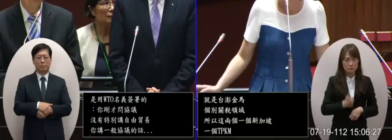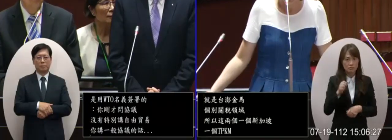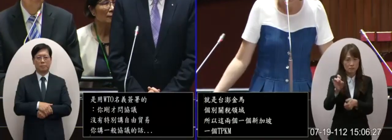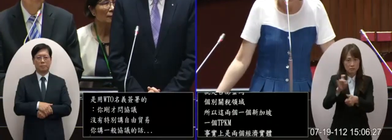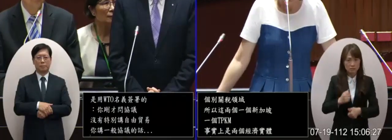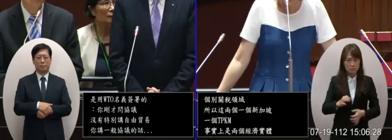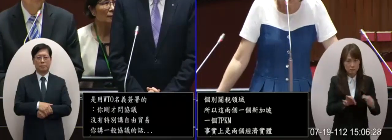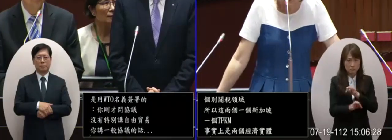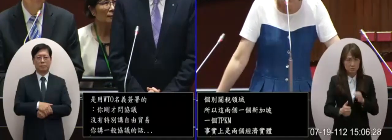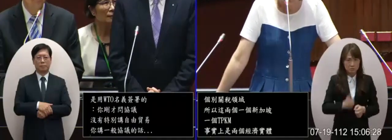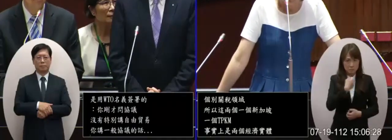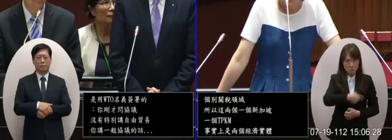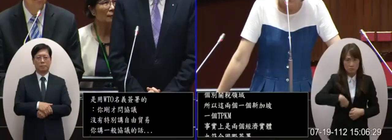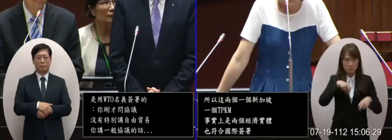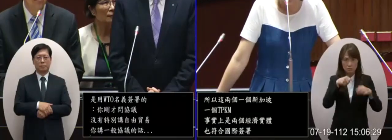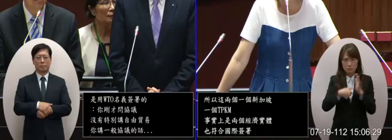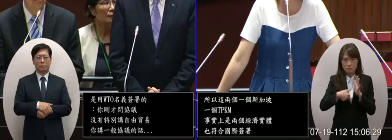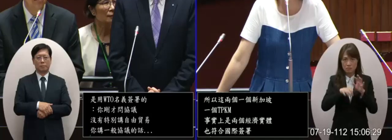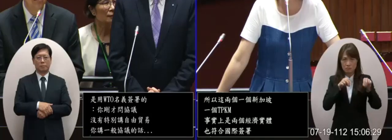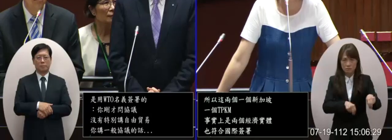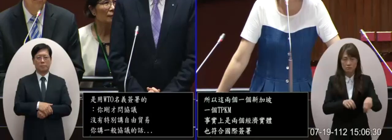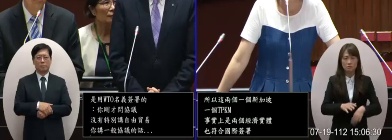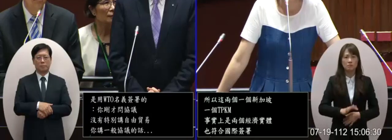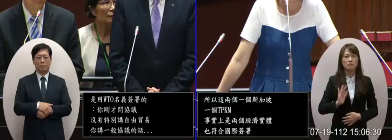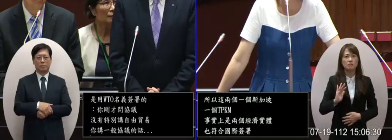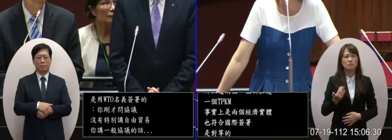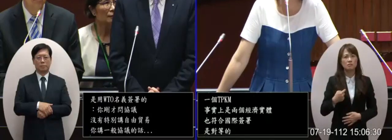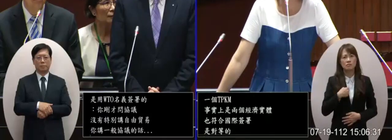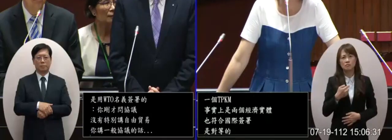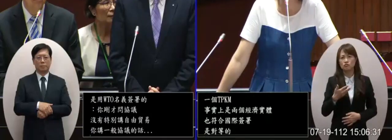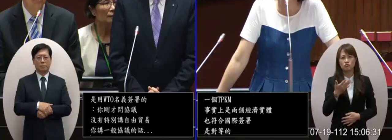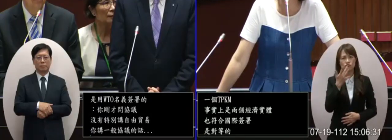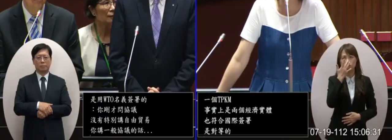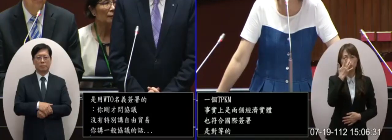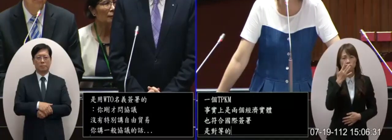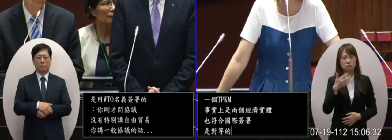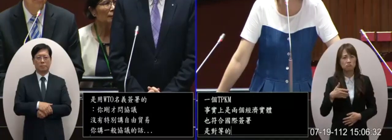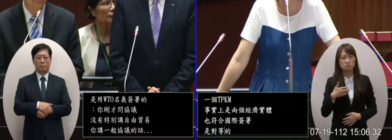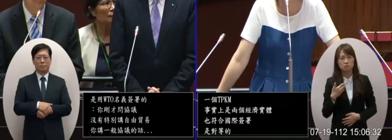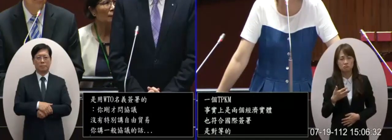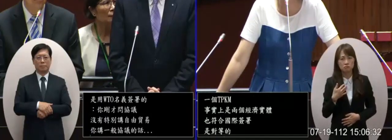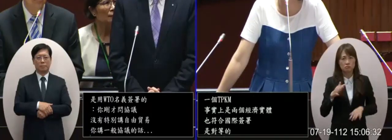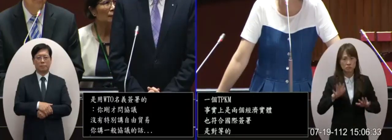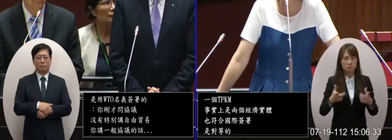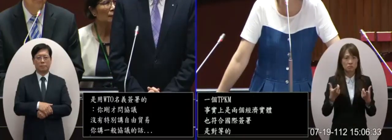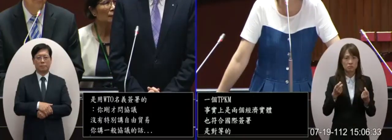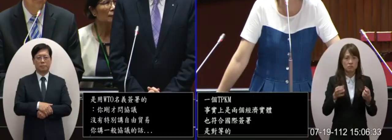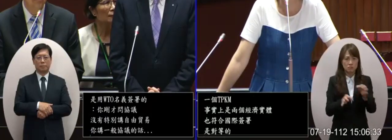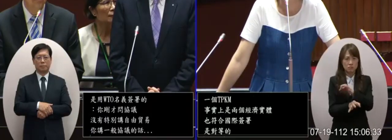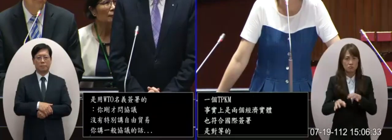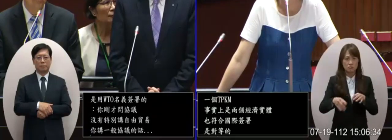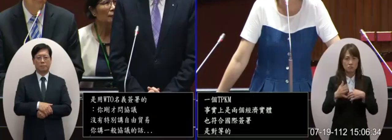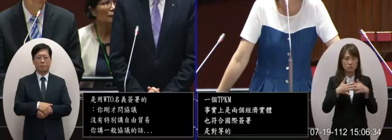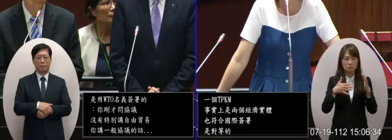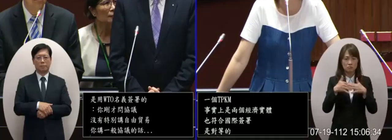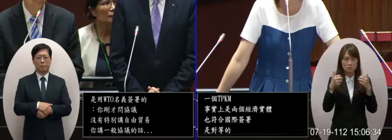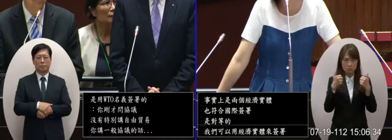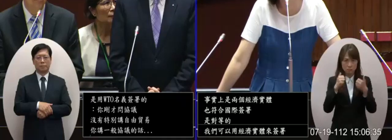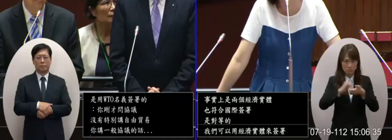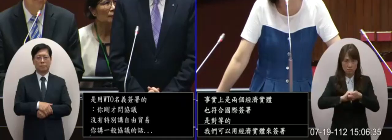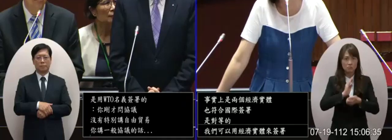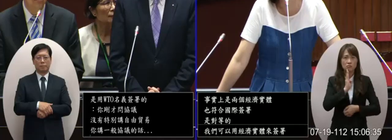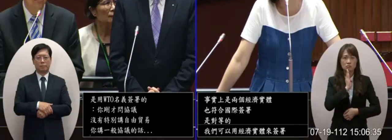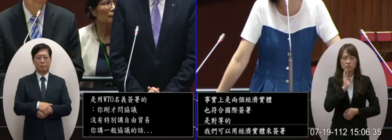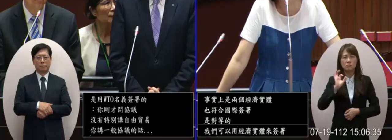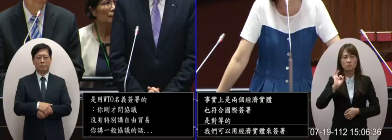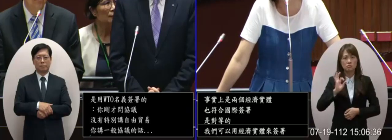署。所以我不理解为什么这次同样是贸易协定，好，为